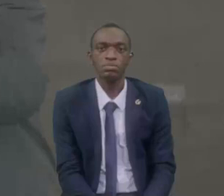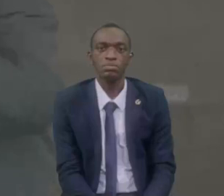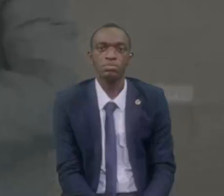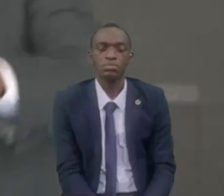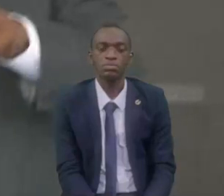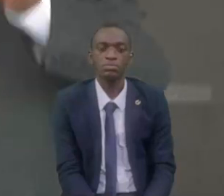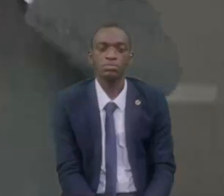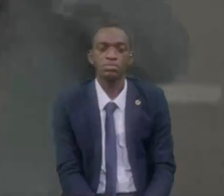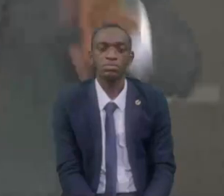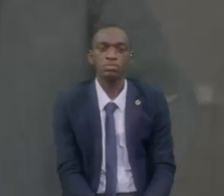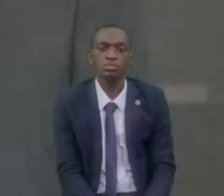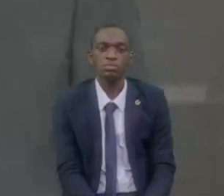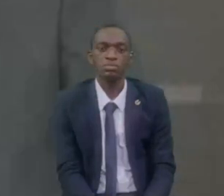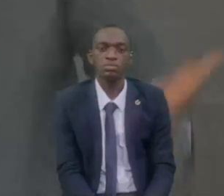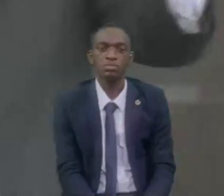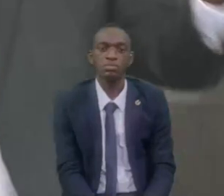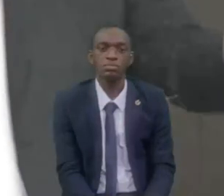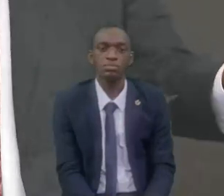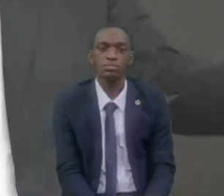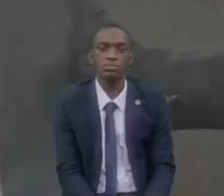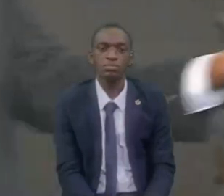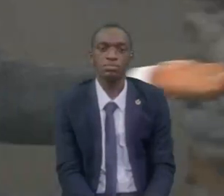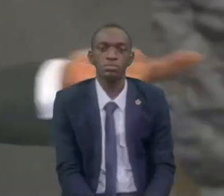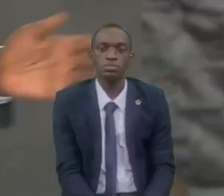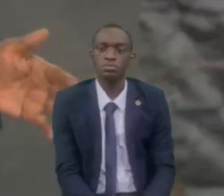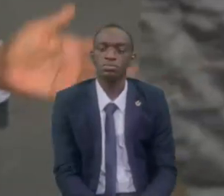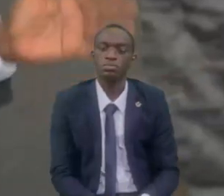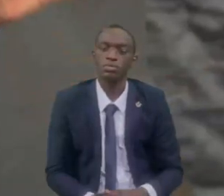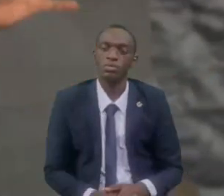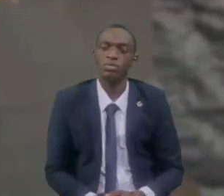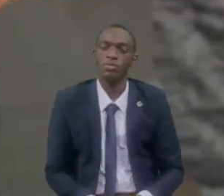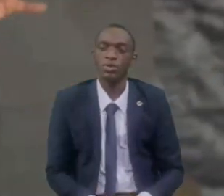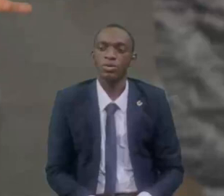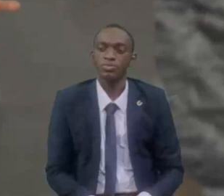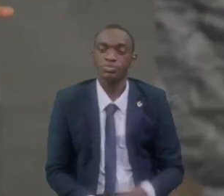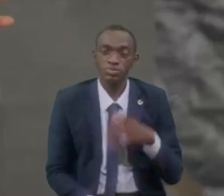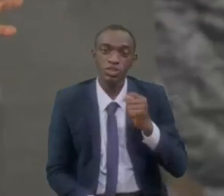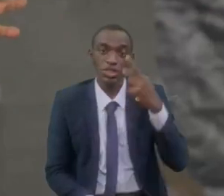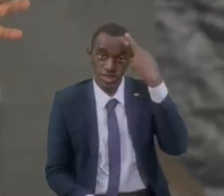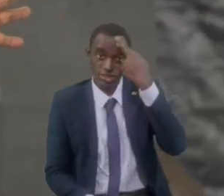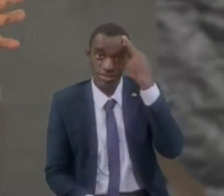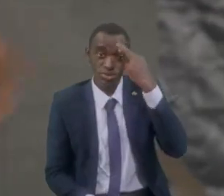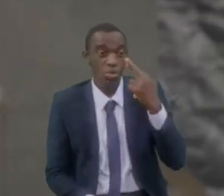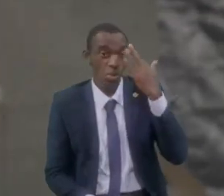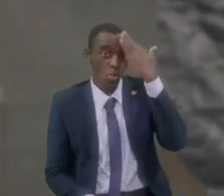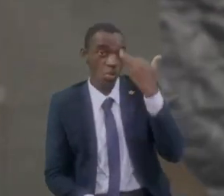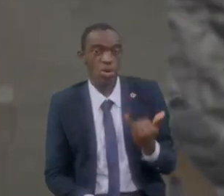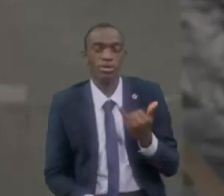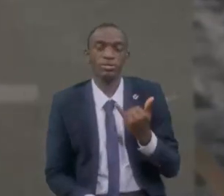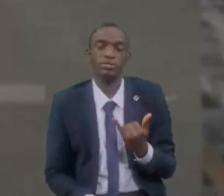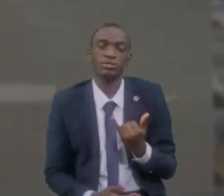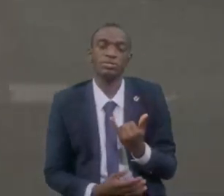de ses habitants. La raison pour laquelle le pays fertile du